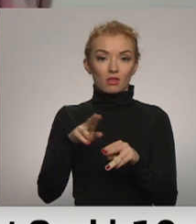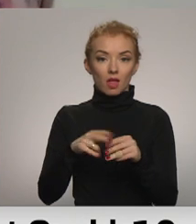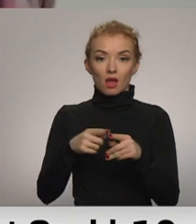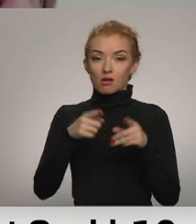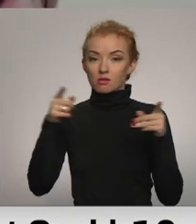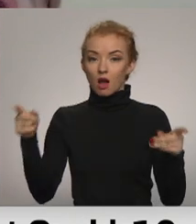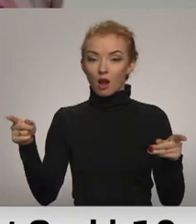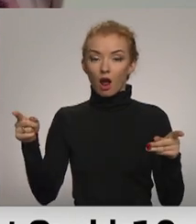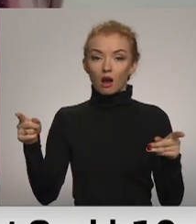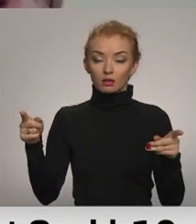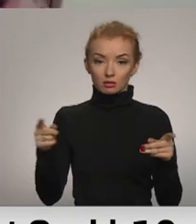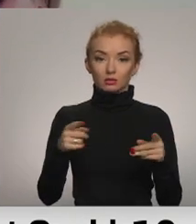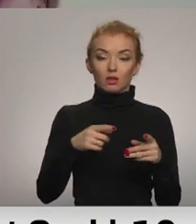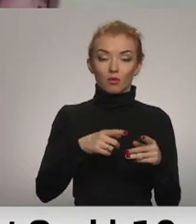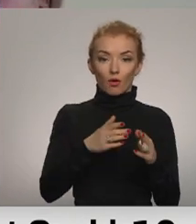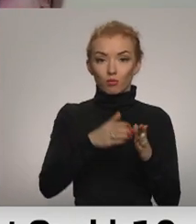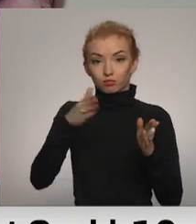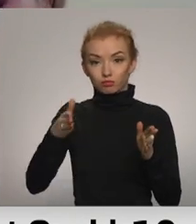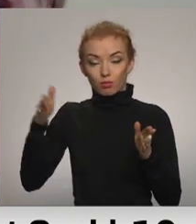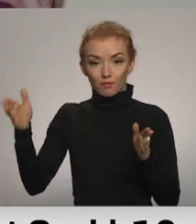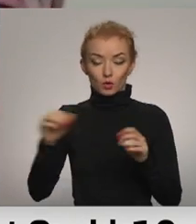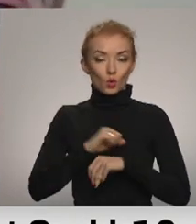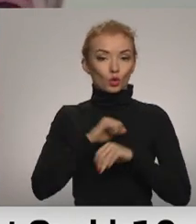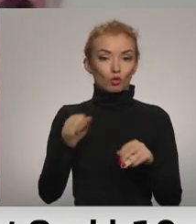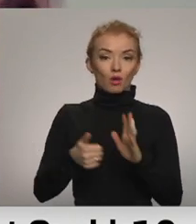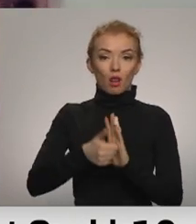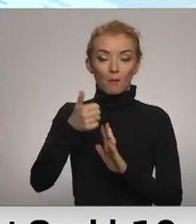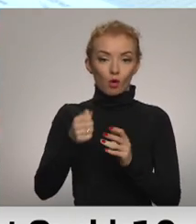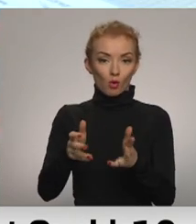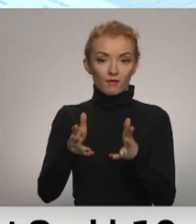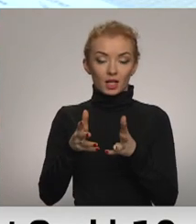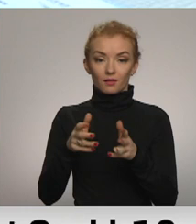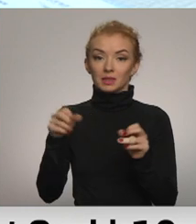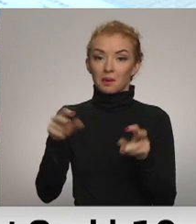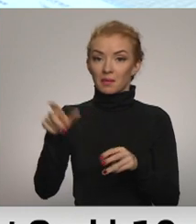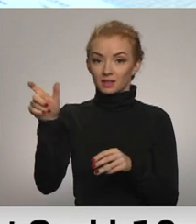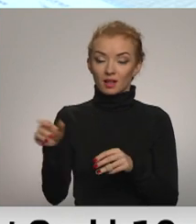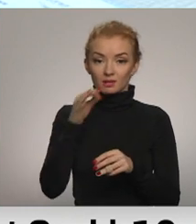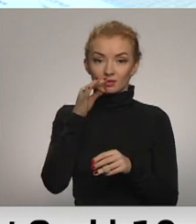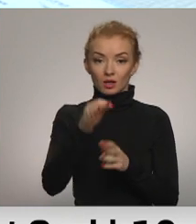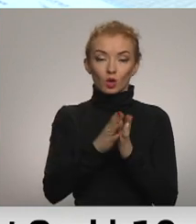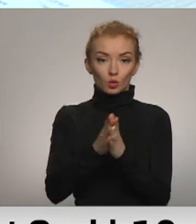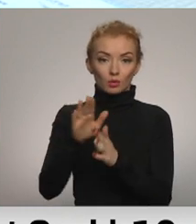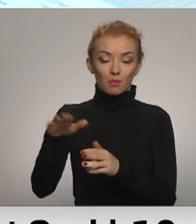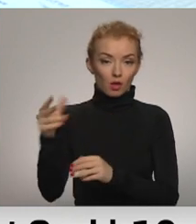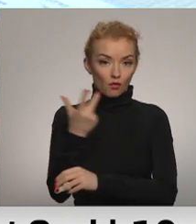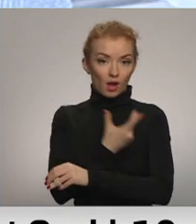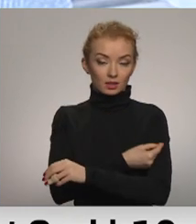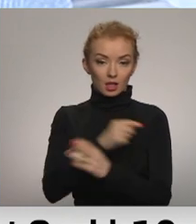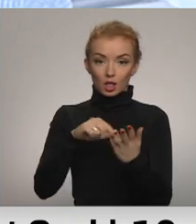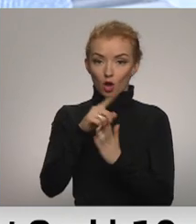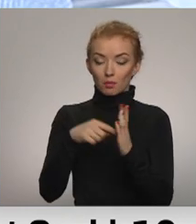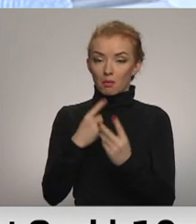starp vakcīnām ilgtermiņā nodrošina augstāku efektivitāti. Speciālisti aicina bērnu vakcinācijas jautājumus